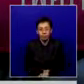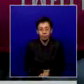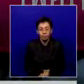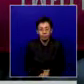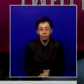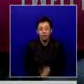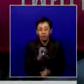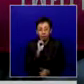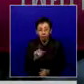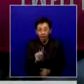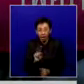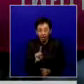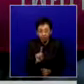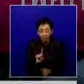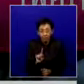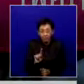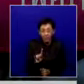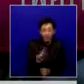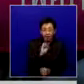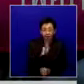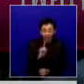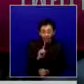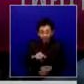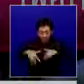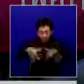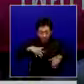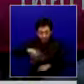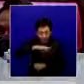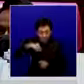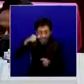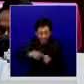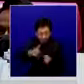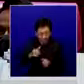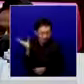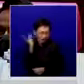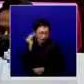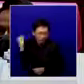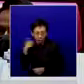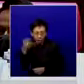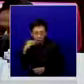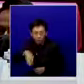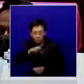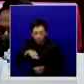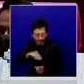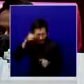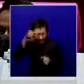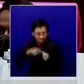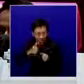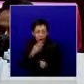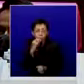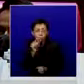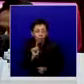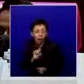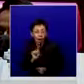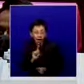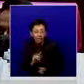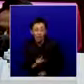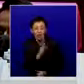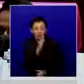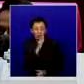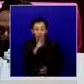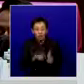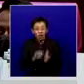ขู่ว่าไงครับพี่น้องจำได้ไหมได้ยินประจำเลยจนหลายคนท่องได้เลยว่าท่านขู่กับว่าไงหากเกิดระบาดร